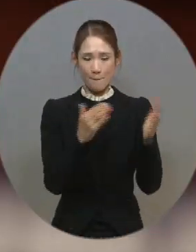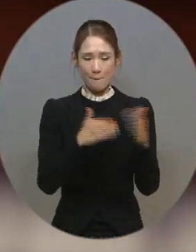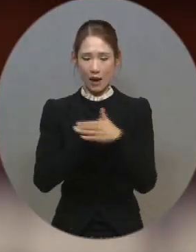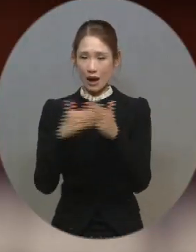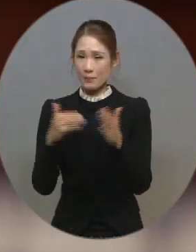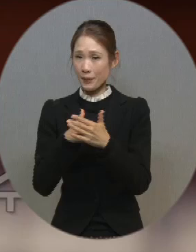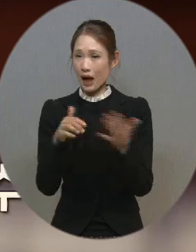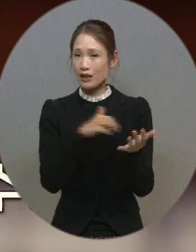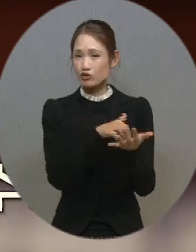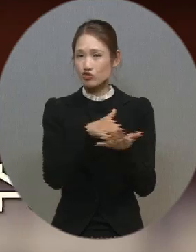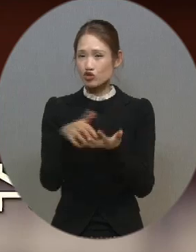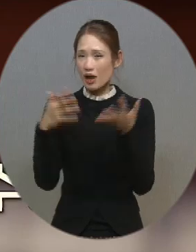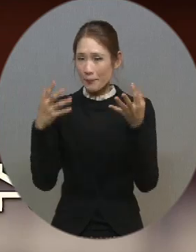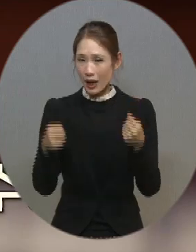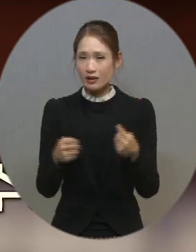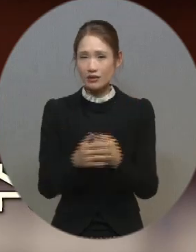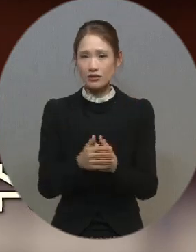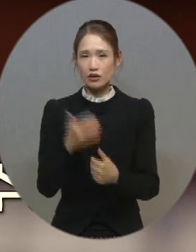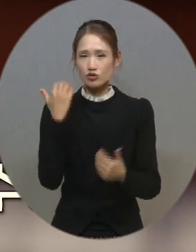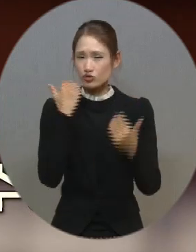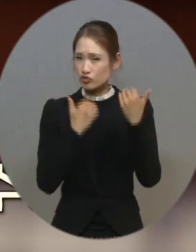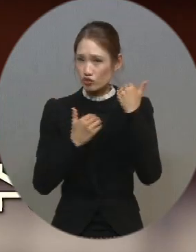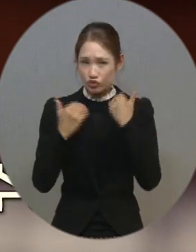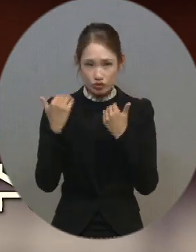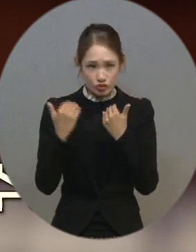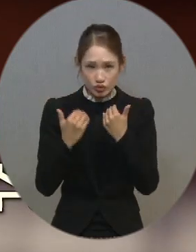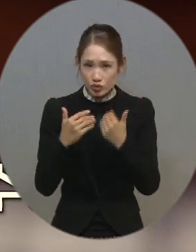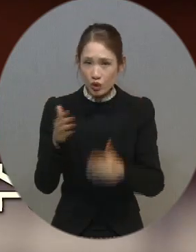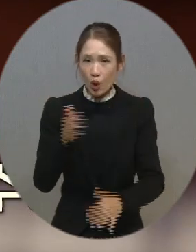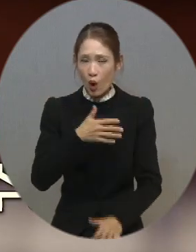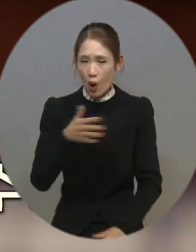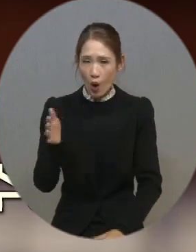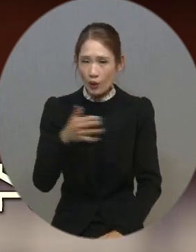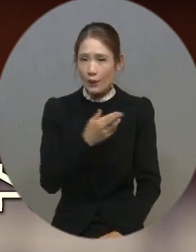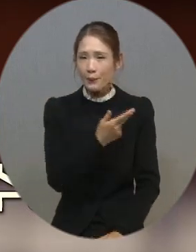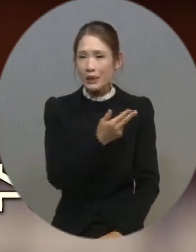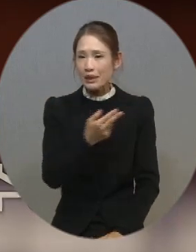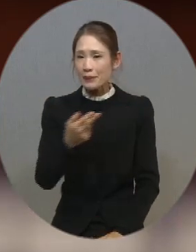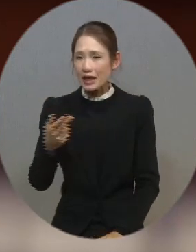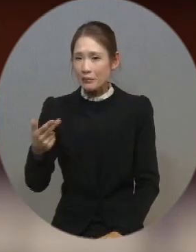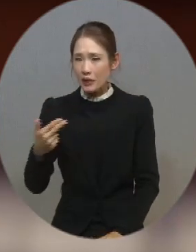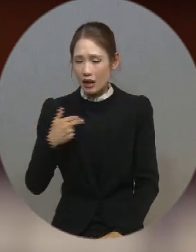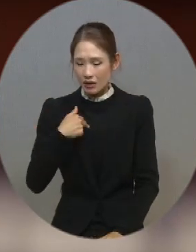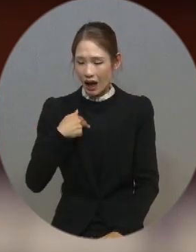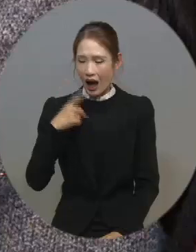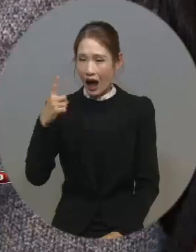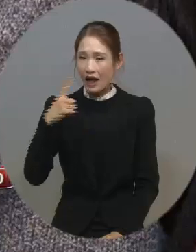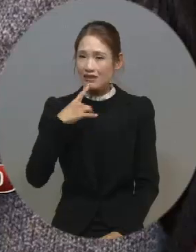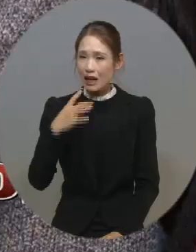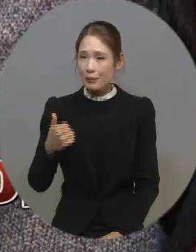있는데 아무도 없는 다 빈 방들이었고 저 하나를 집어넣고